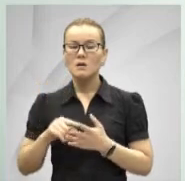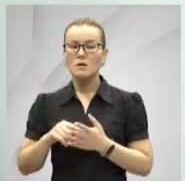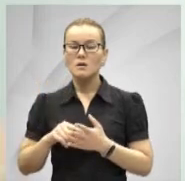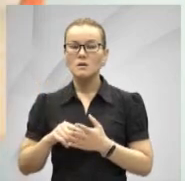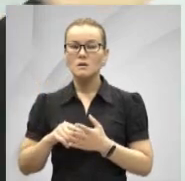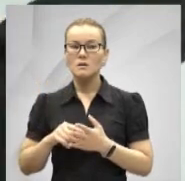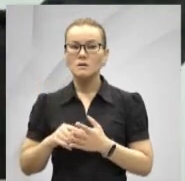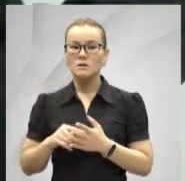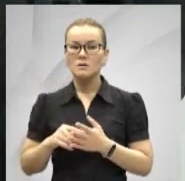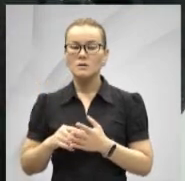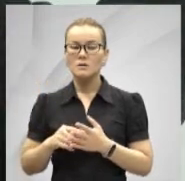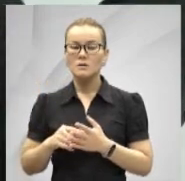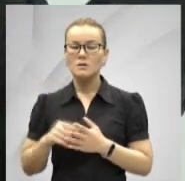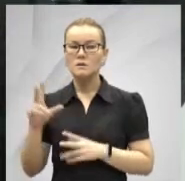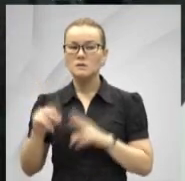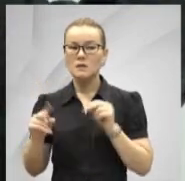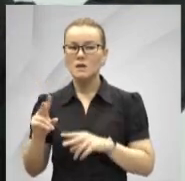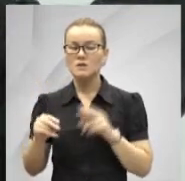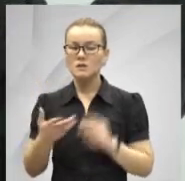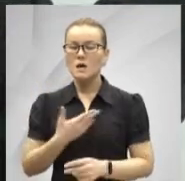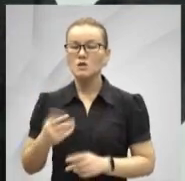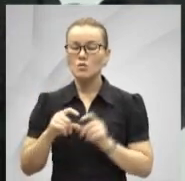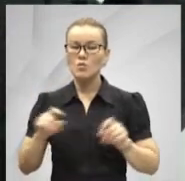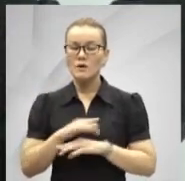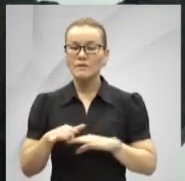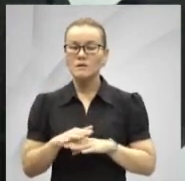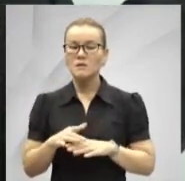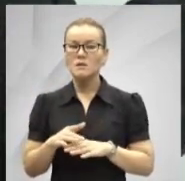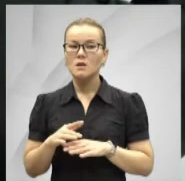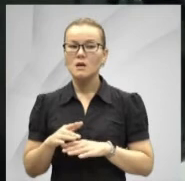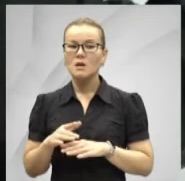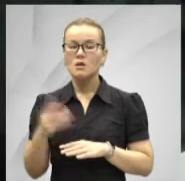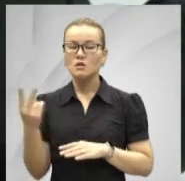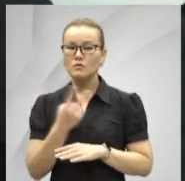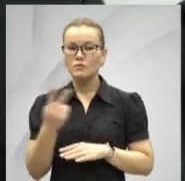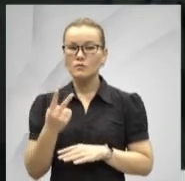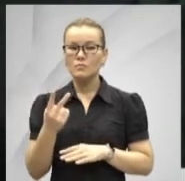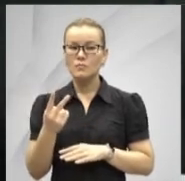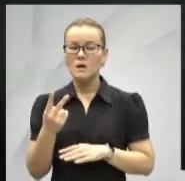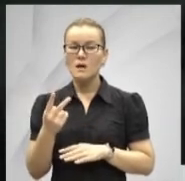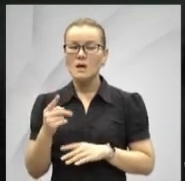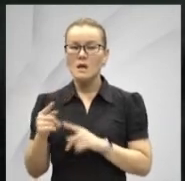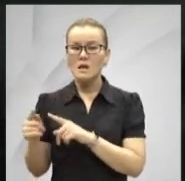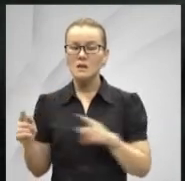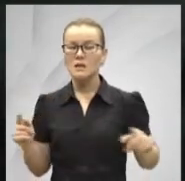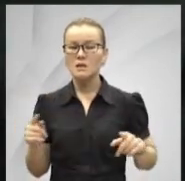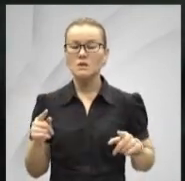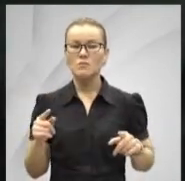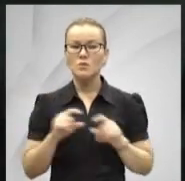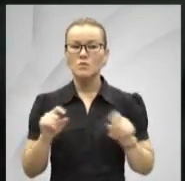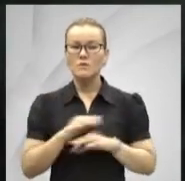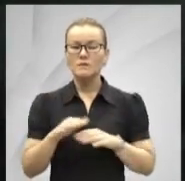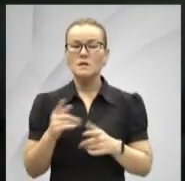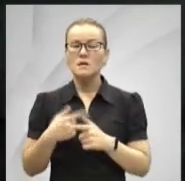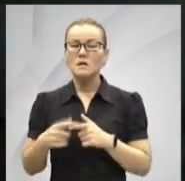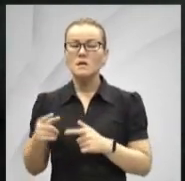0. Значит, наше уравнение сводится к двум линейным уравнениям. Или t минус